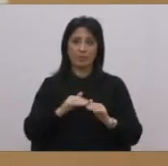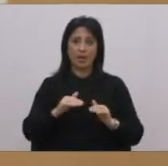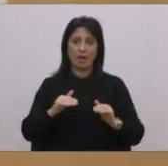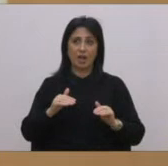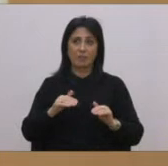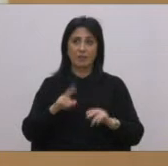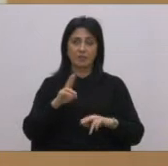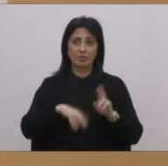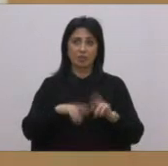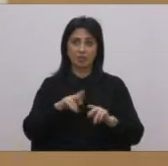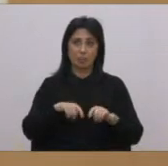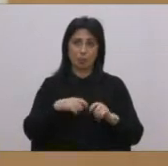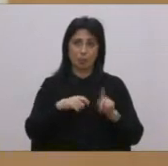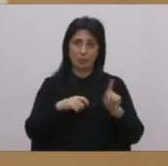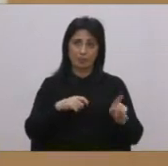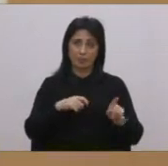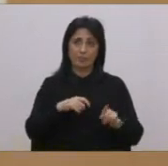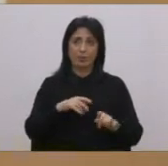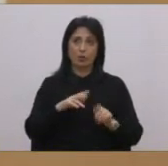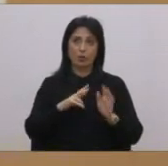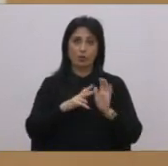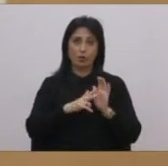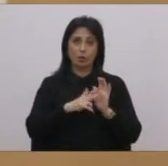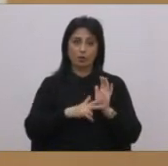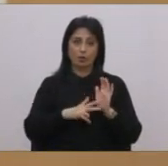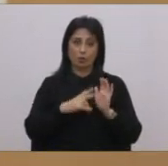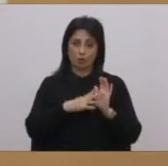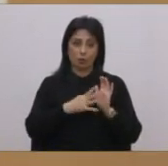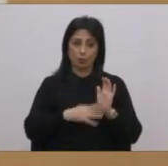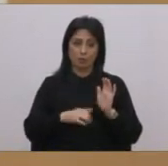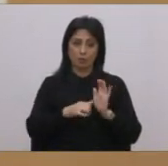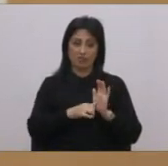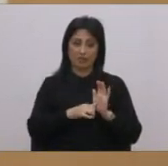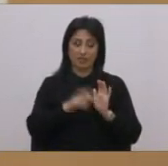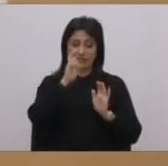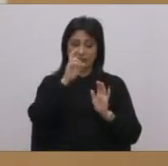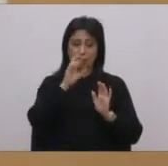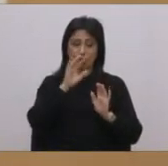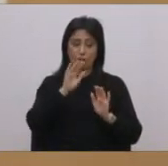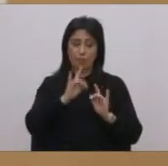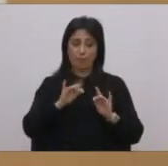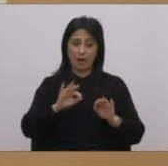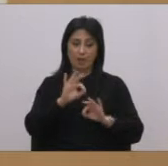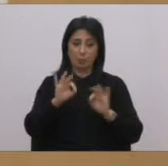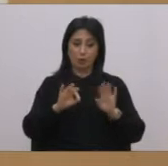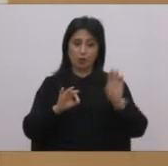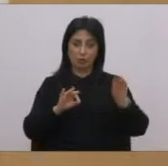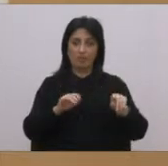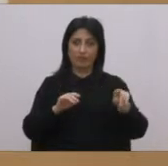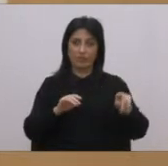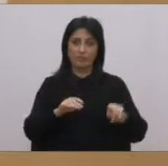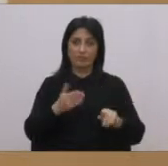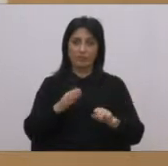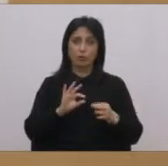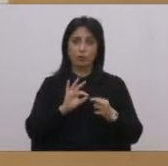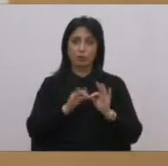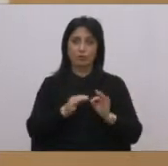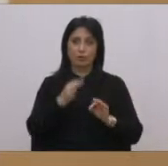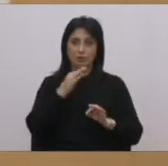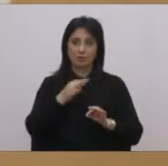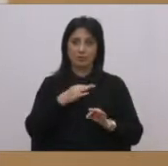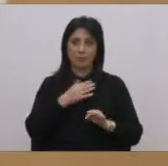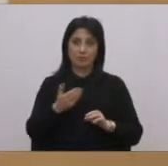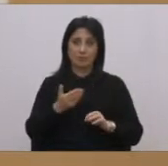ბაღების მშენებლობა. 96 საჯარო ბაღის პროექტი დევს თქვენთან სამინისტროში და იქნებ კონკრეტულად